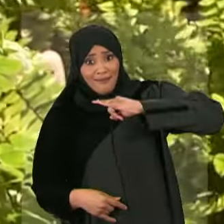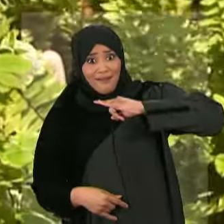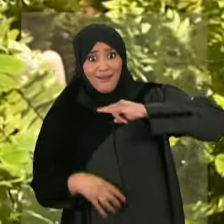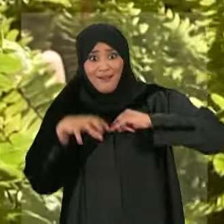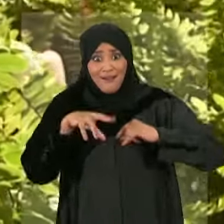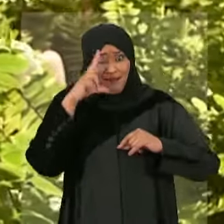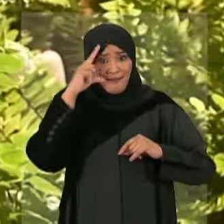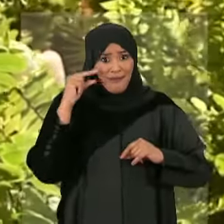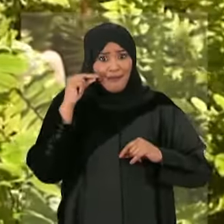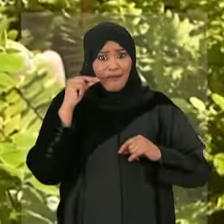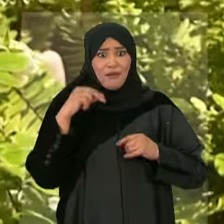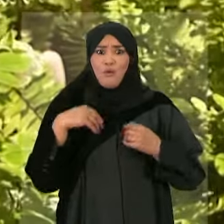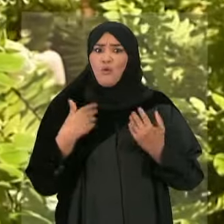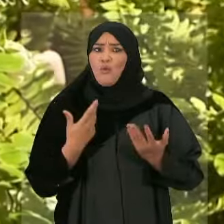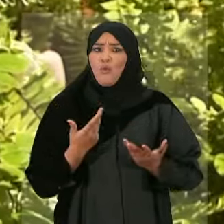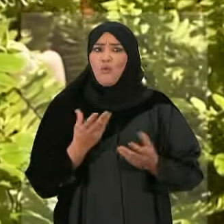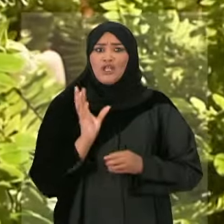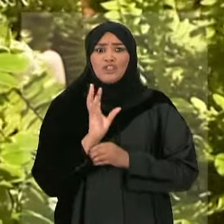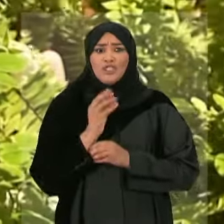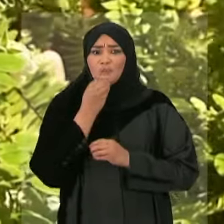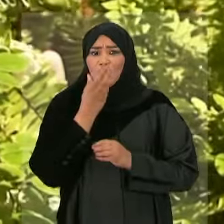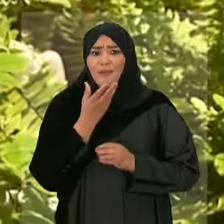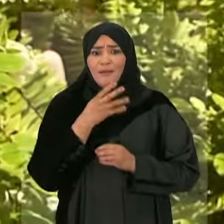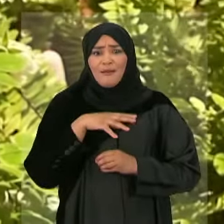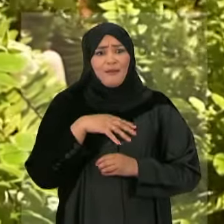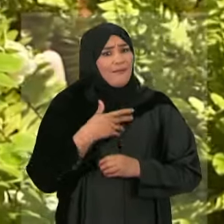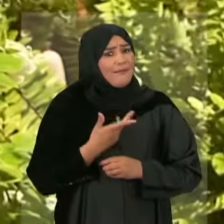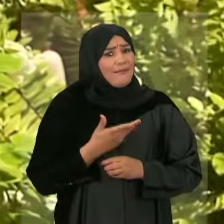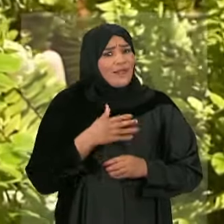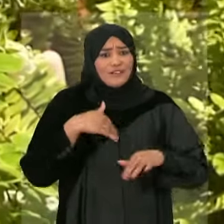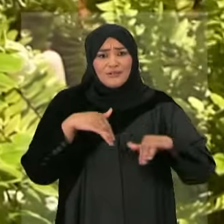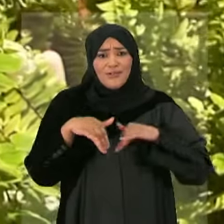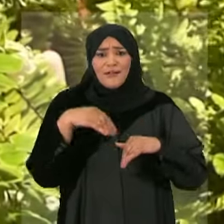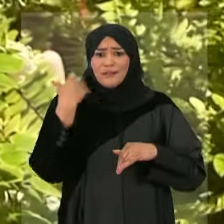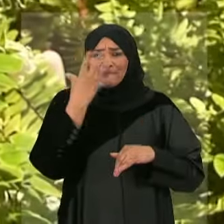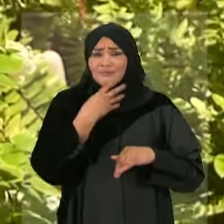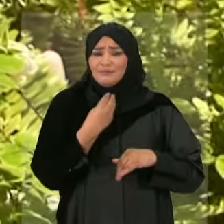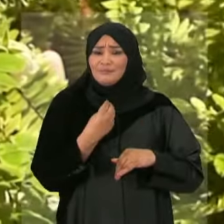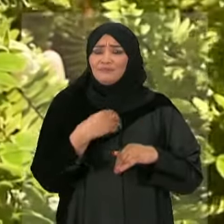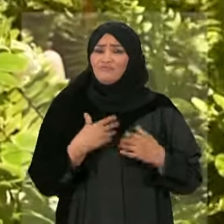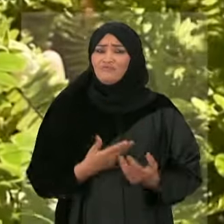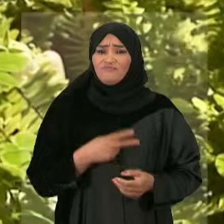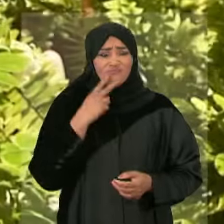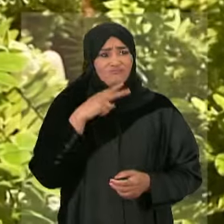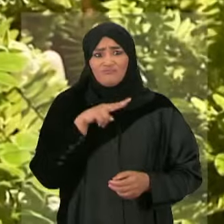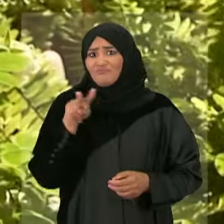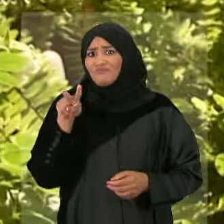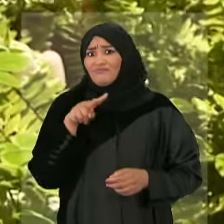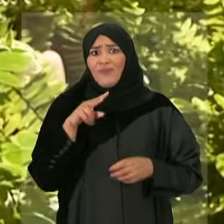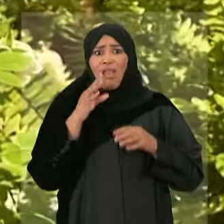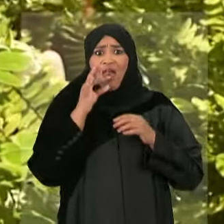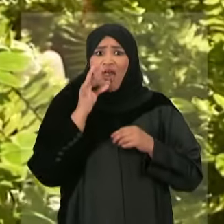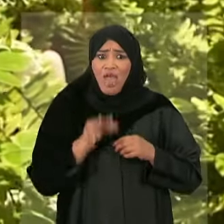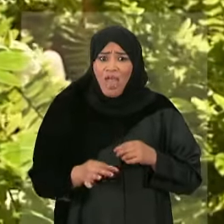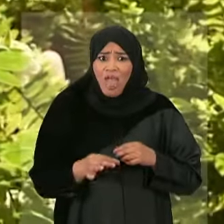حلو، شو هدول الشجرات، شو هذا البيت. يعني وقت أكون مفتحة عيني بدي أطلق هاي الأشياء الحلوة، أضل فجأة